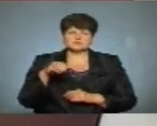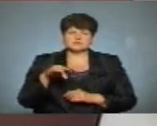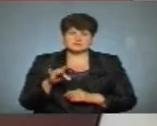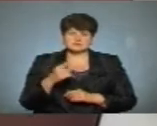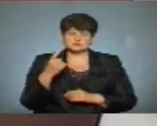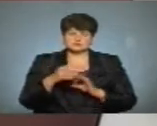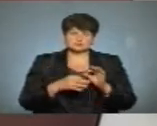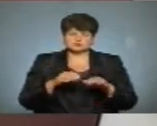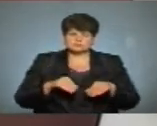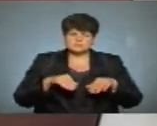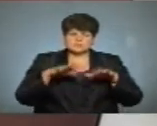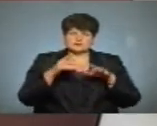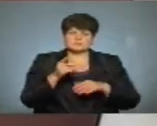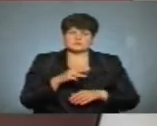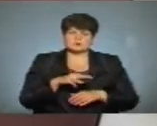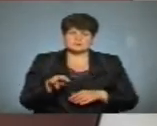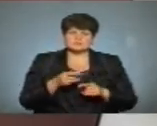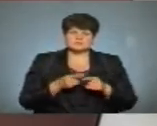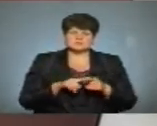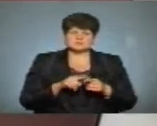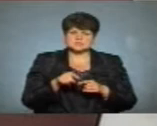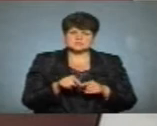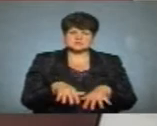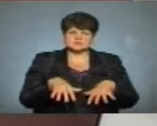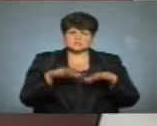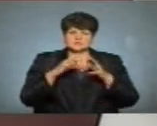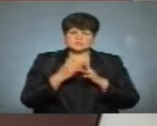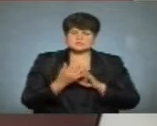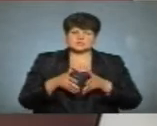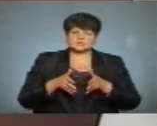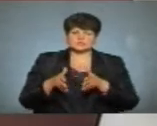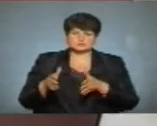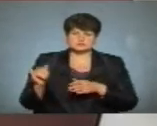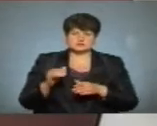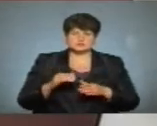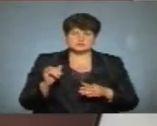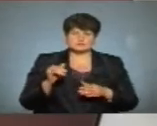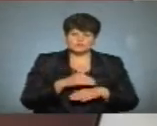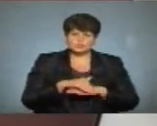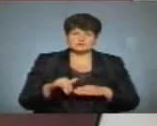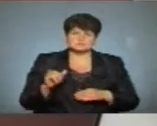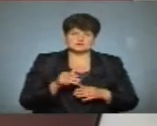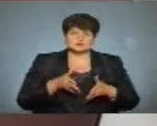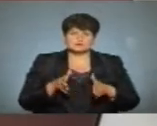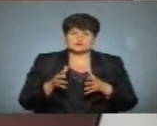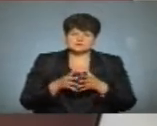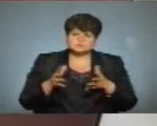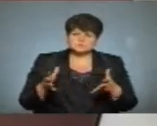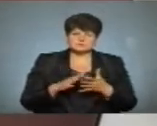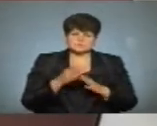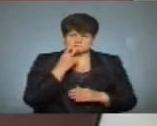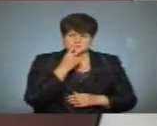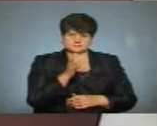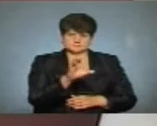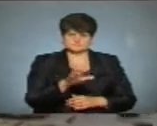піднялася на 1,5 метра. Через це затопило сільські вулиці та городи. Більше про ситуацію в цих селах дивіться у